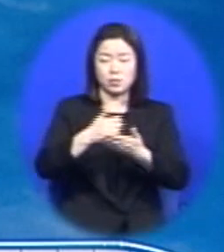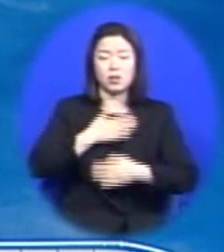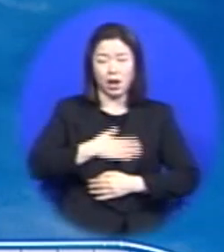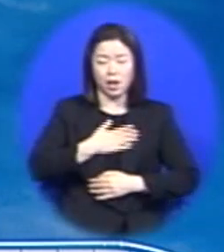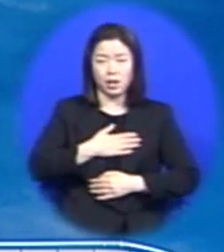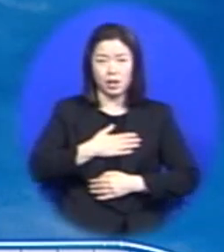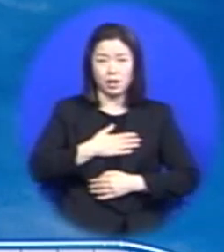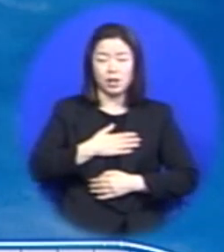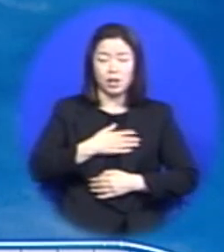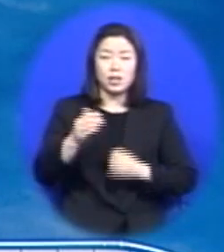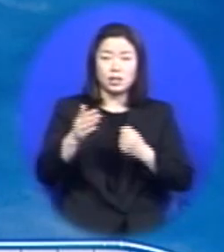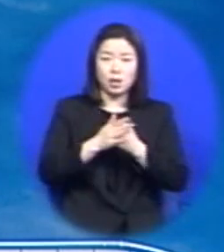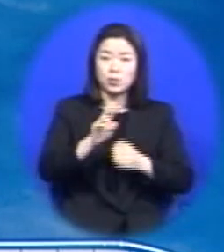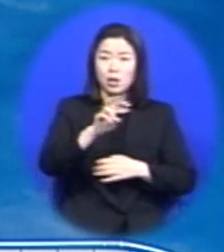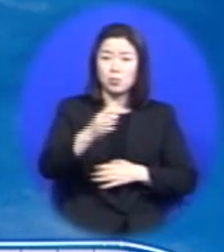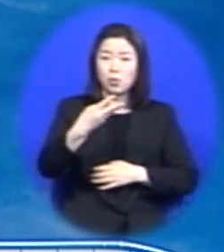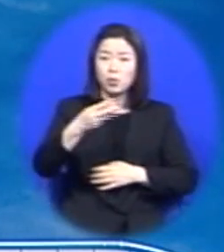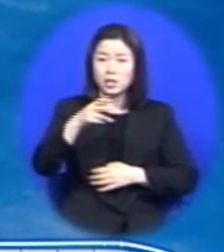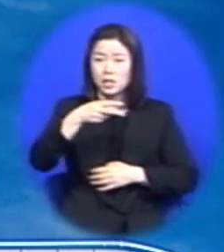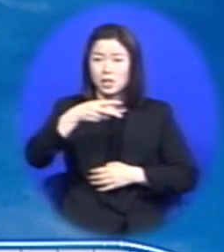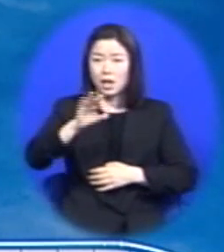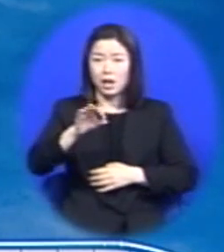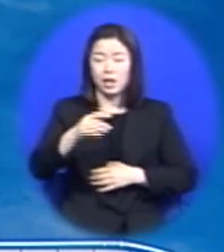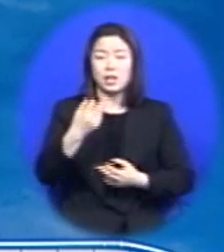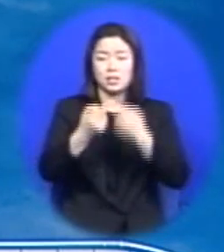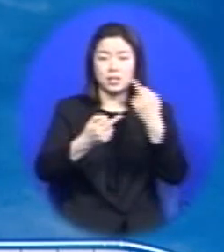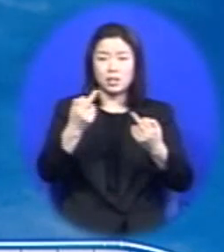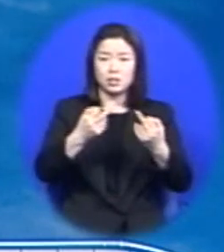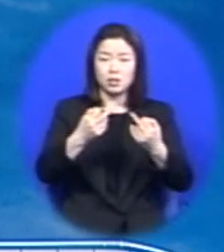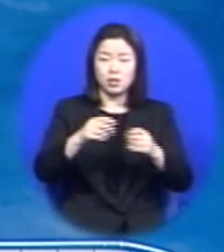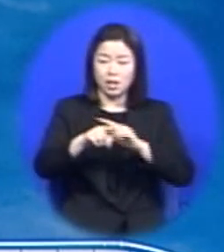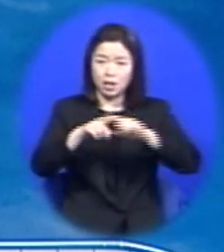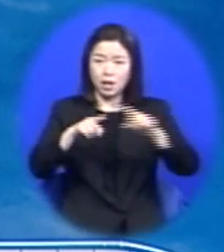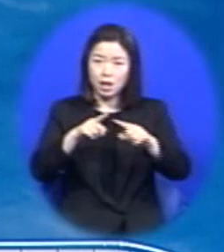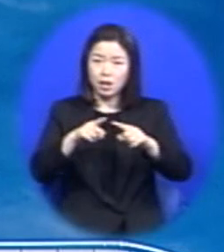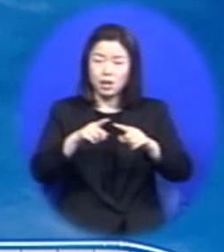그래서 모리아 산에서 진짜 아들에게 칼을 내리치려고까지 했잖아요.